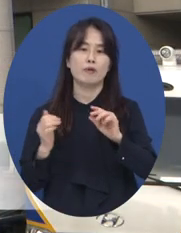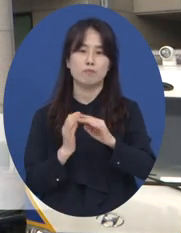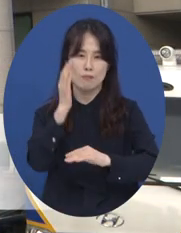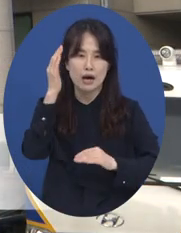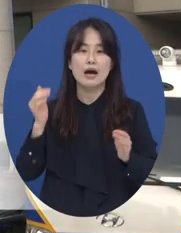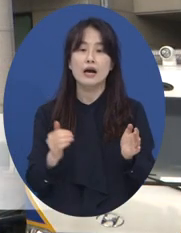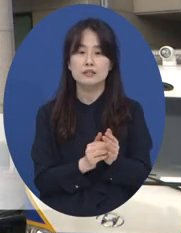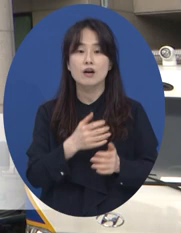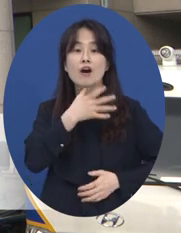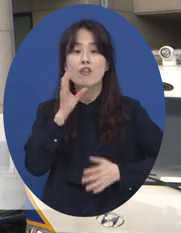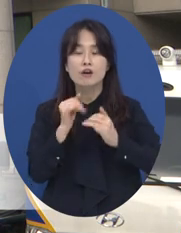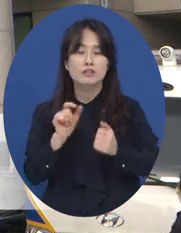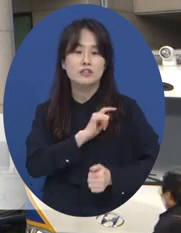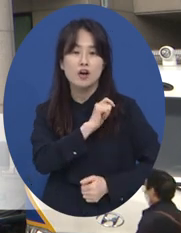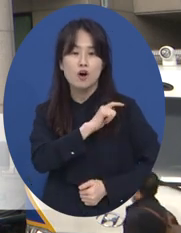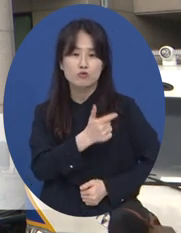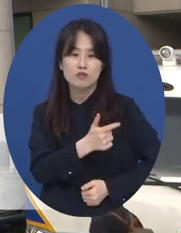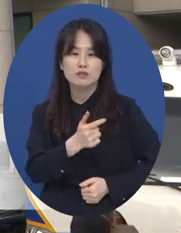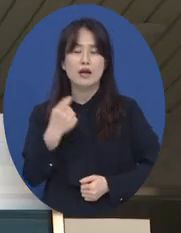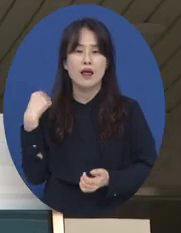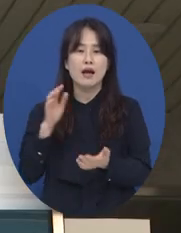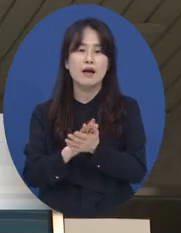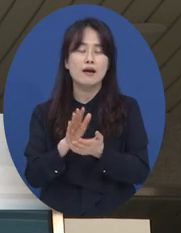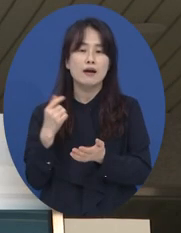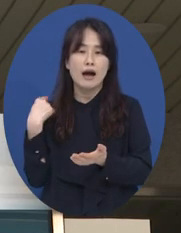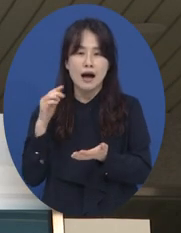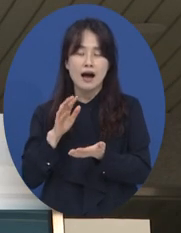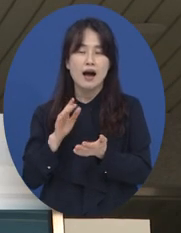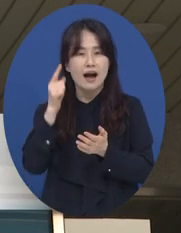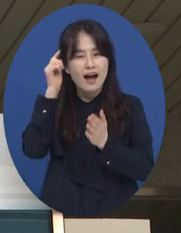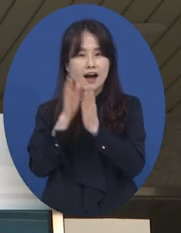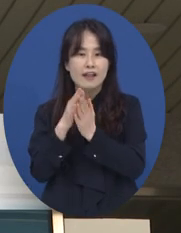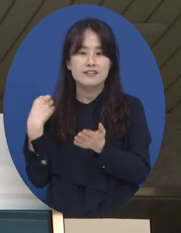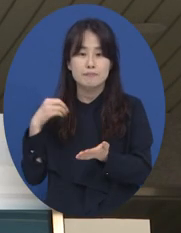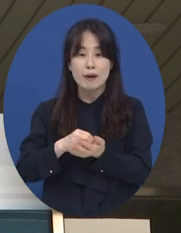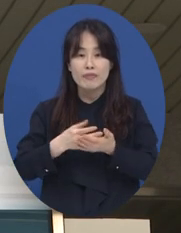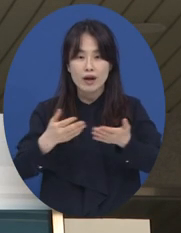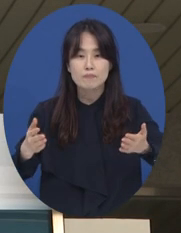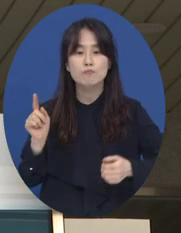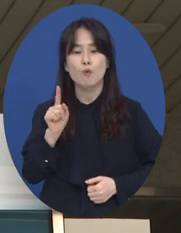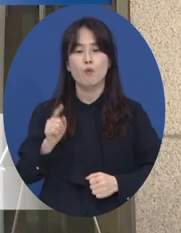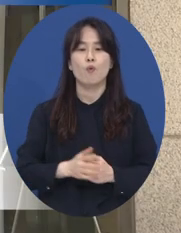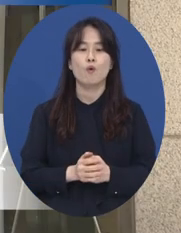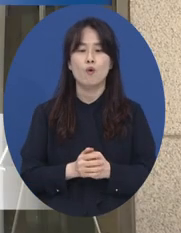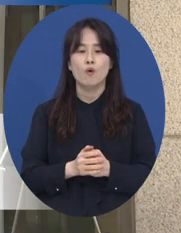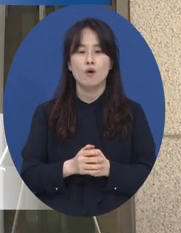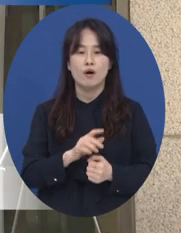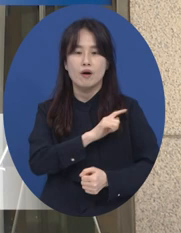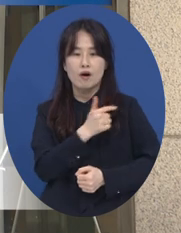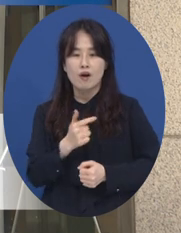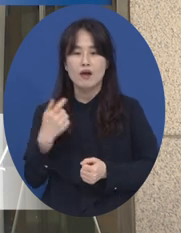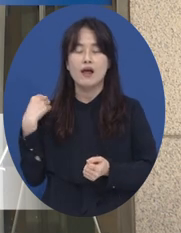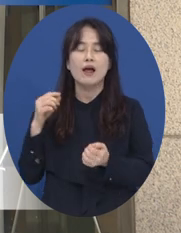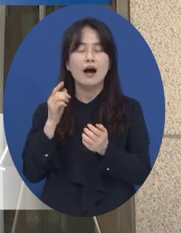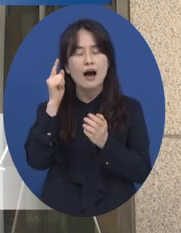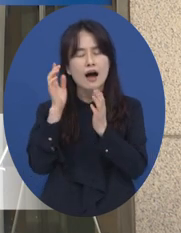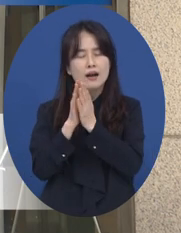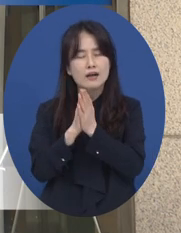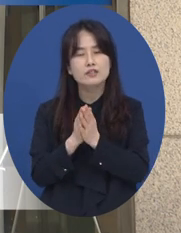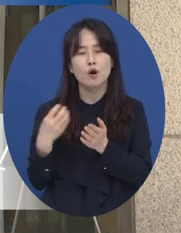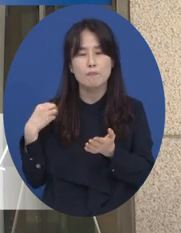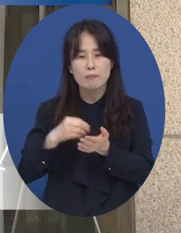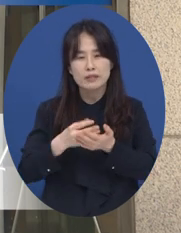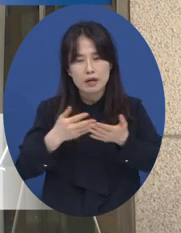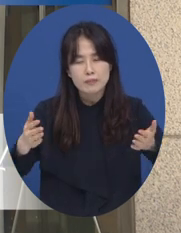고령 운전자 운전면허 자진 반납 지원 사업은 도내에 만 65세 이상 운전자의 면허 반납을 유도해 고령 운전자로